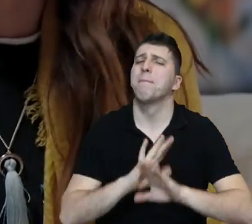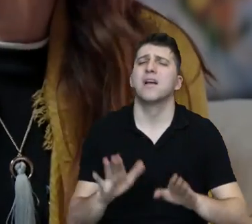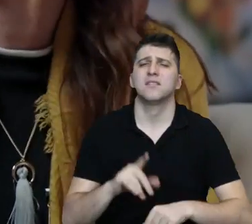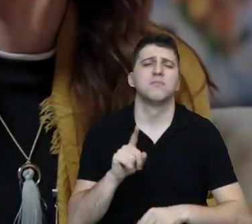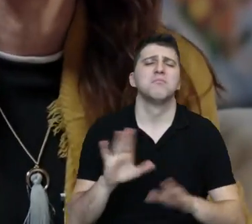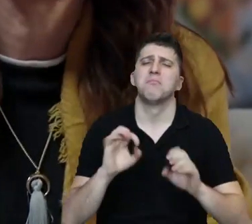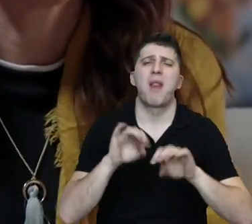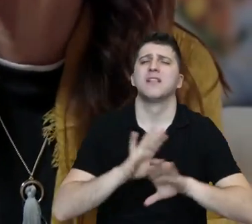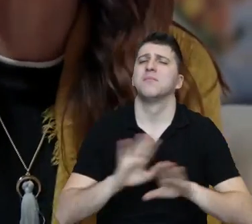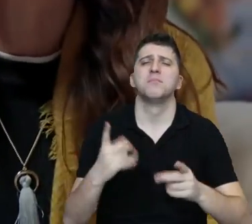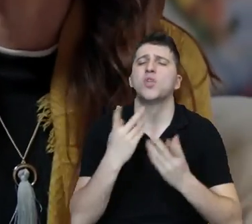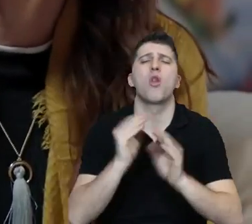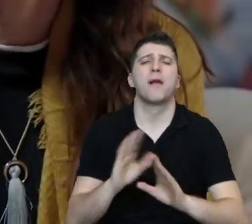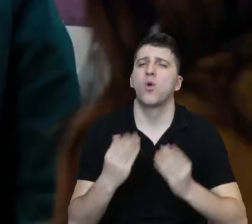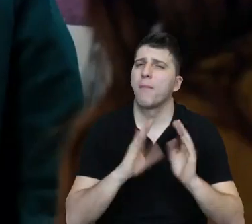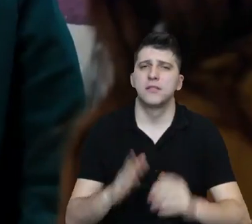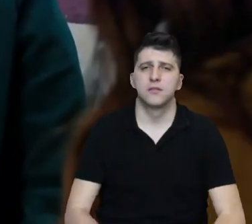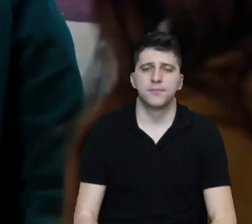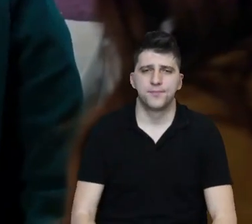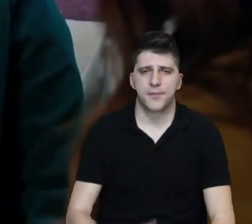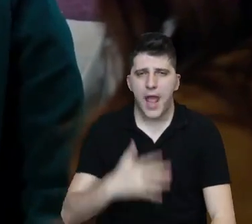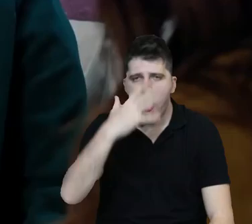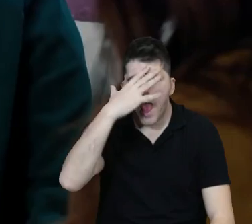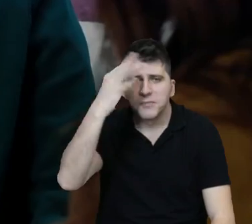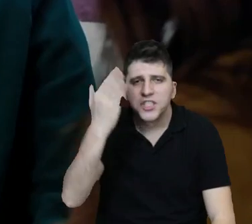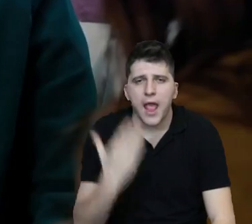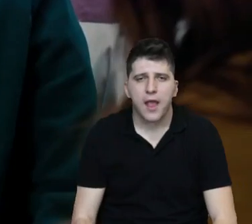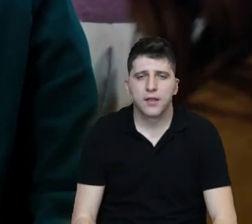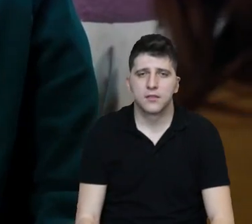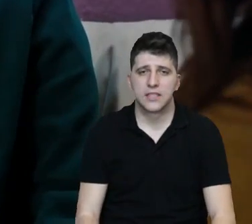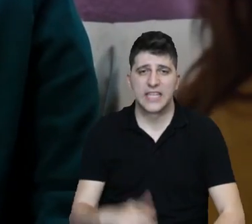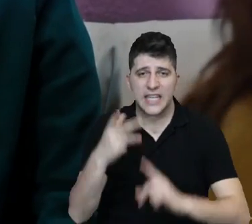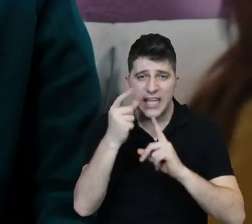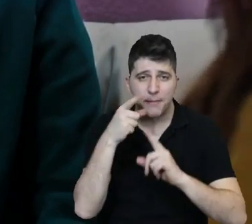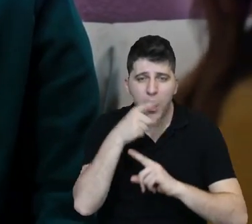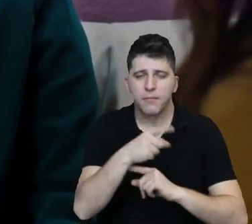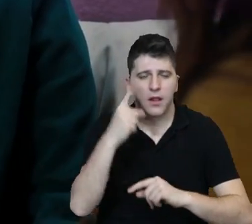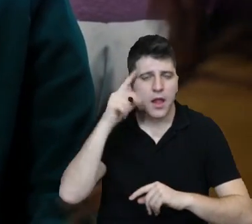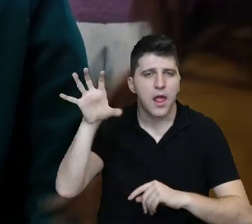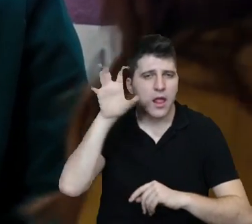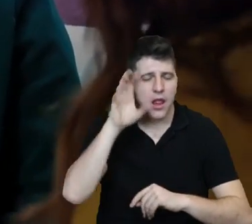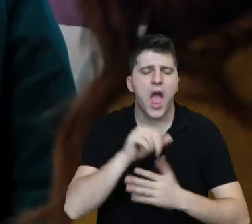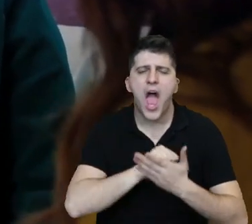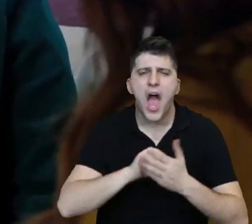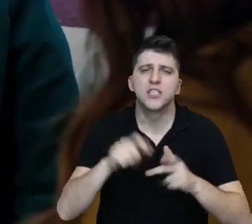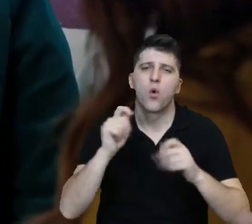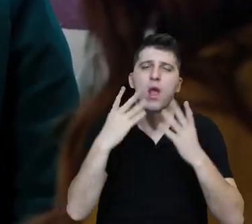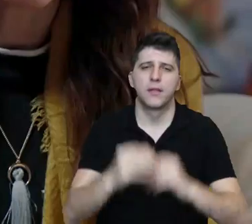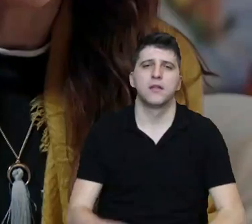saatten sonra. Yok yani, olmaz, olmaz. Hemşire, İbrahim'e kafayı takmış bir kere. Her şeyi